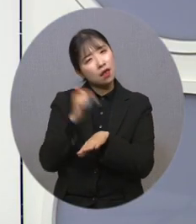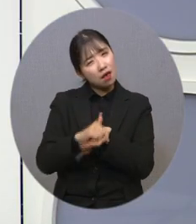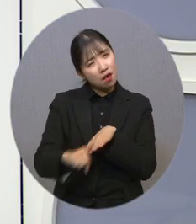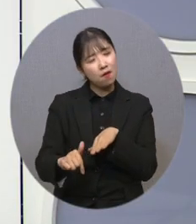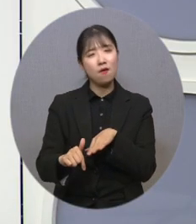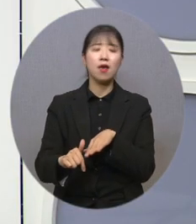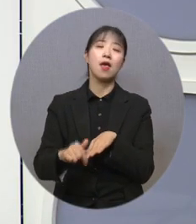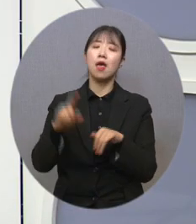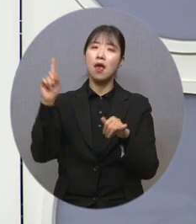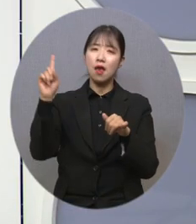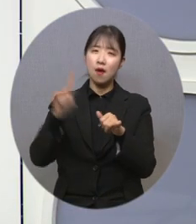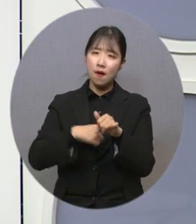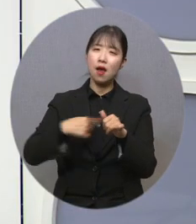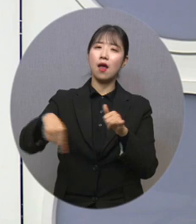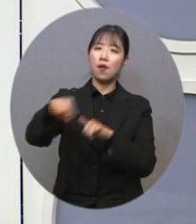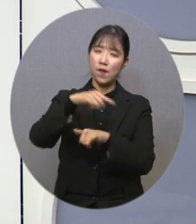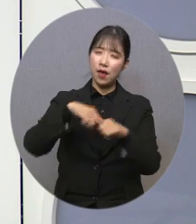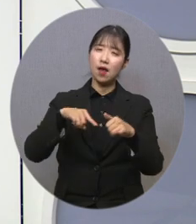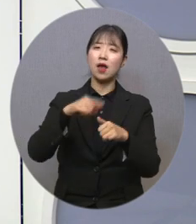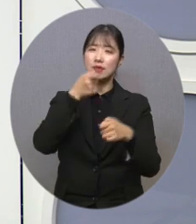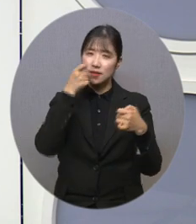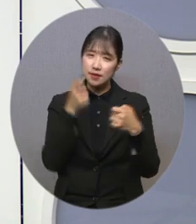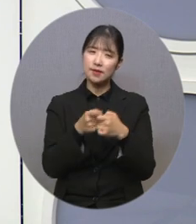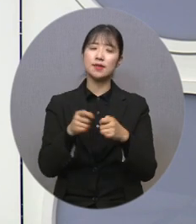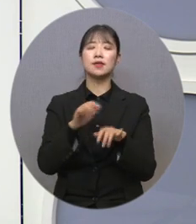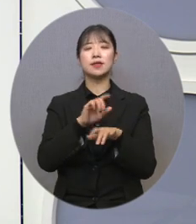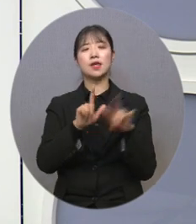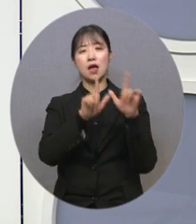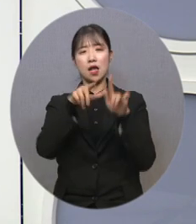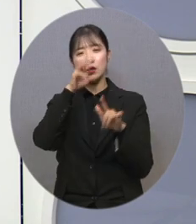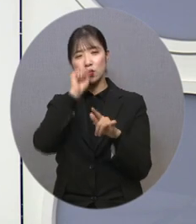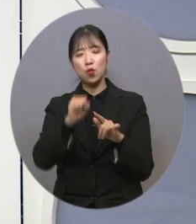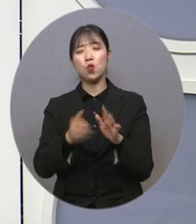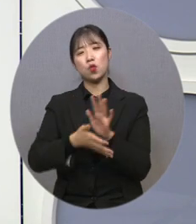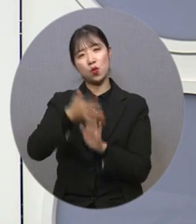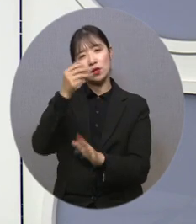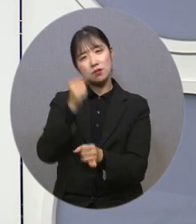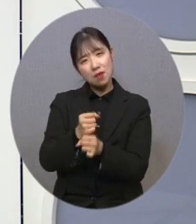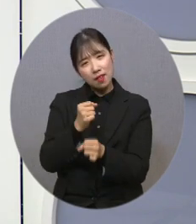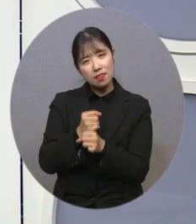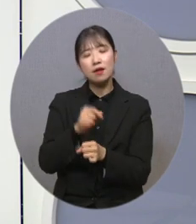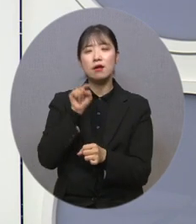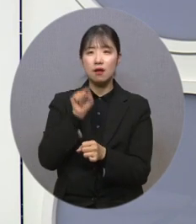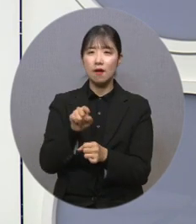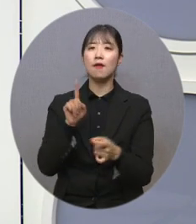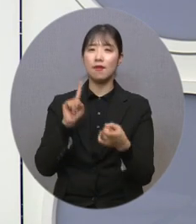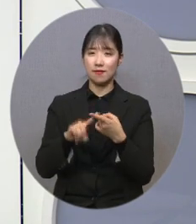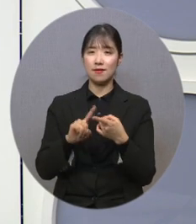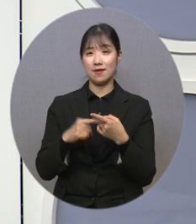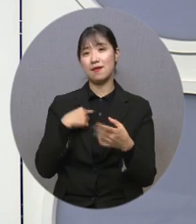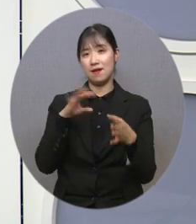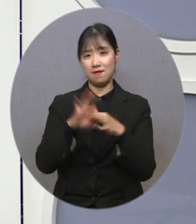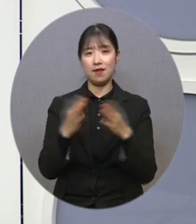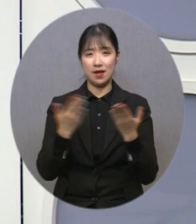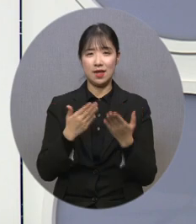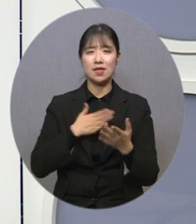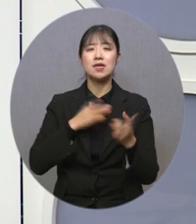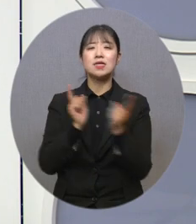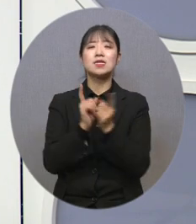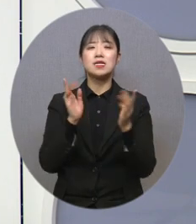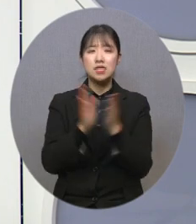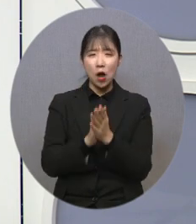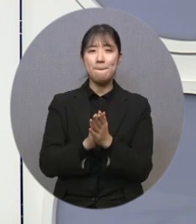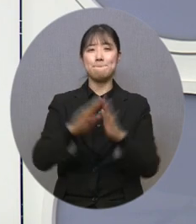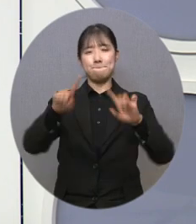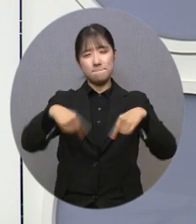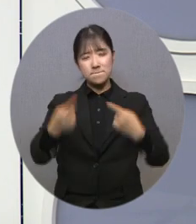하면은 친환경적이고 살기 좋은 도시를 만들 것이냐에 관여를 많이 했고 제가 직접 손을 댄